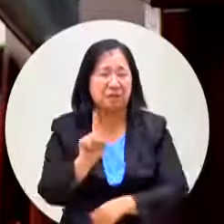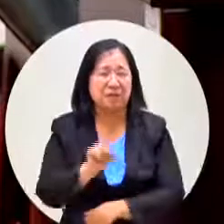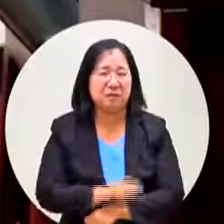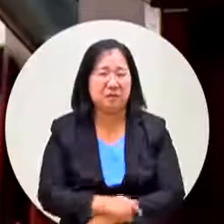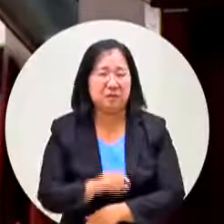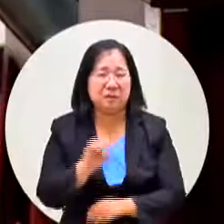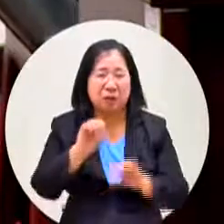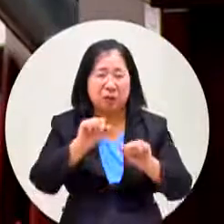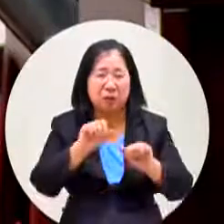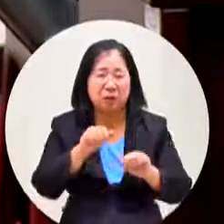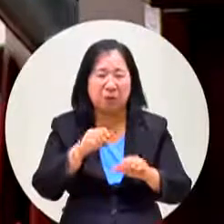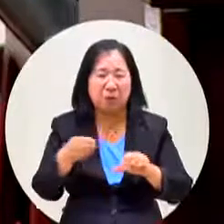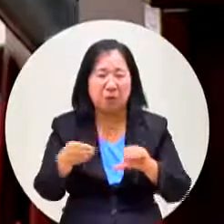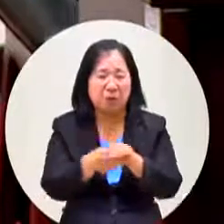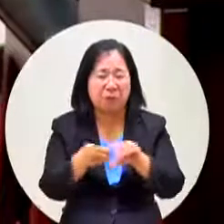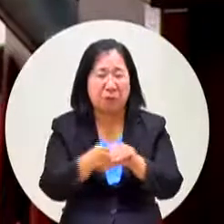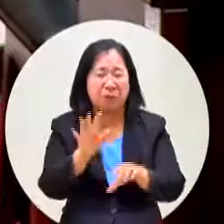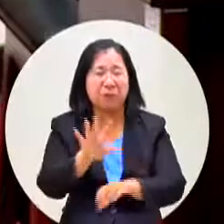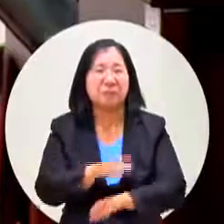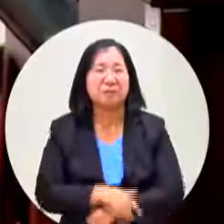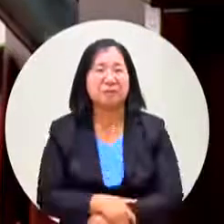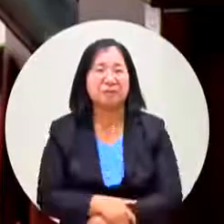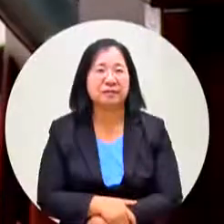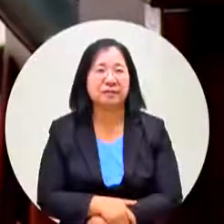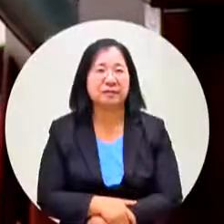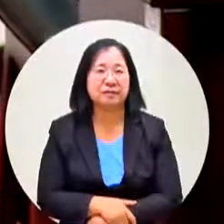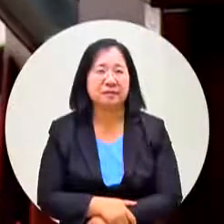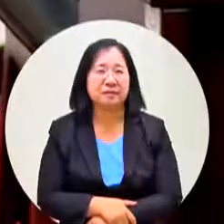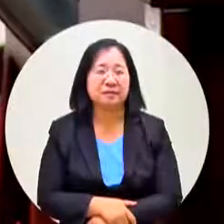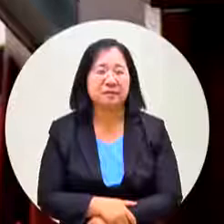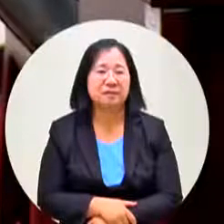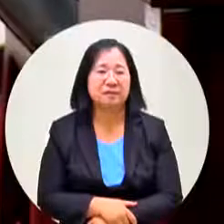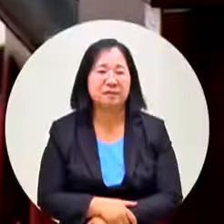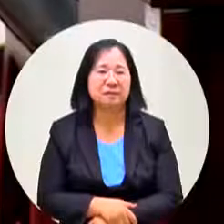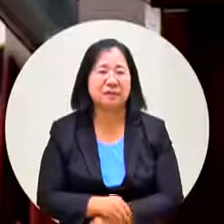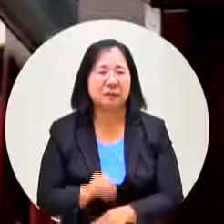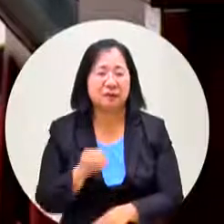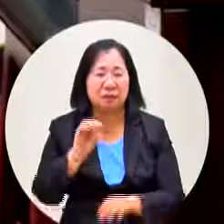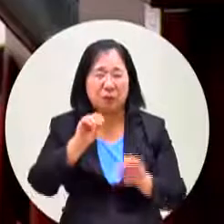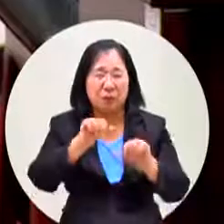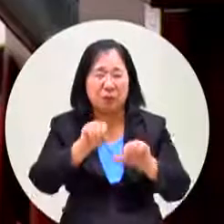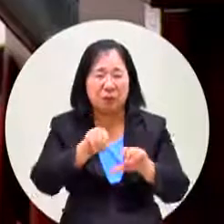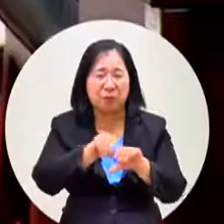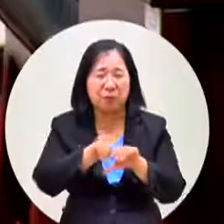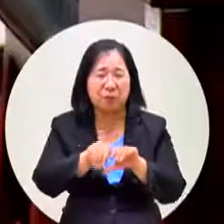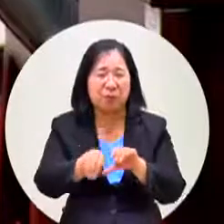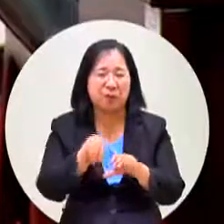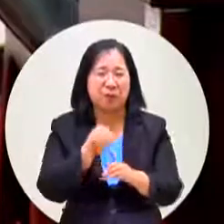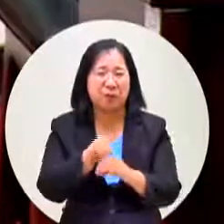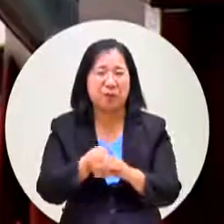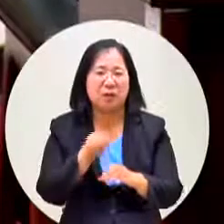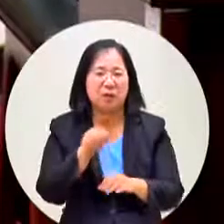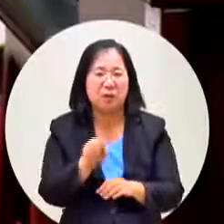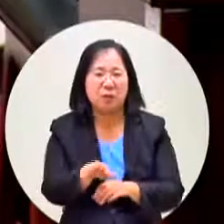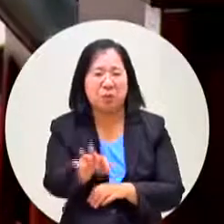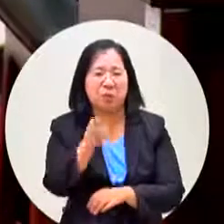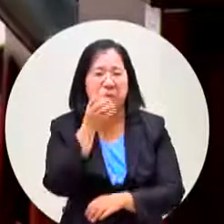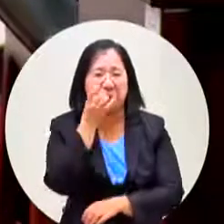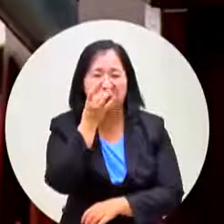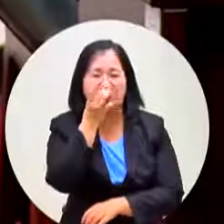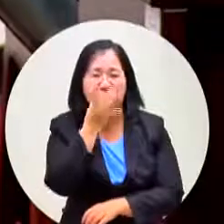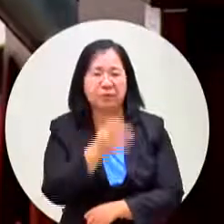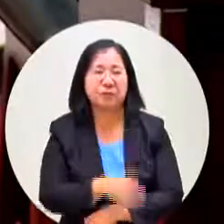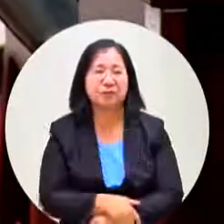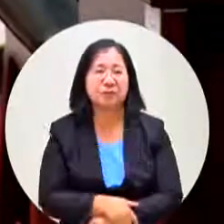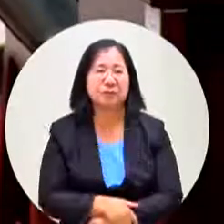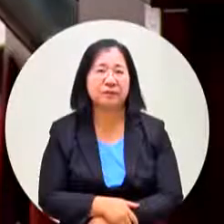分是做这个，有部分是做这个隔栅板啦。啊， 迄落小部分做高炸板，剩的拢总是做